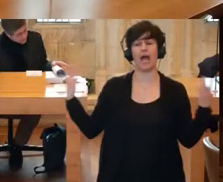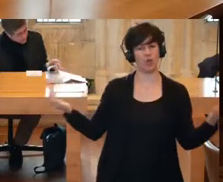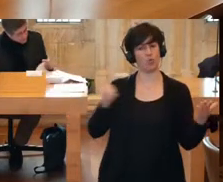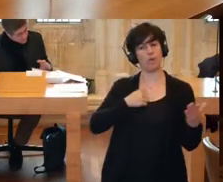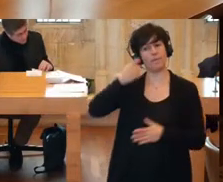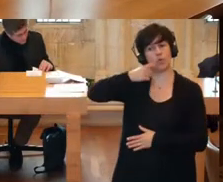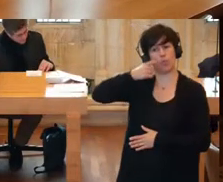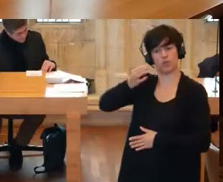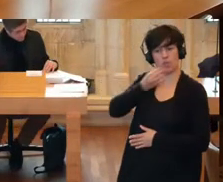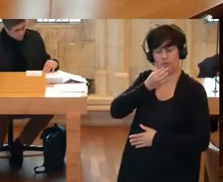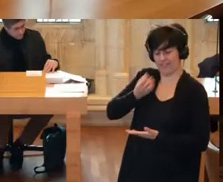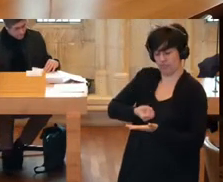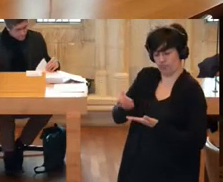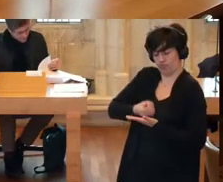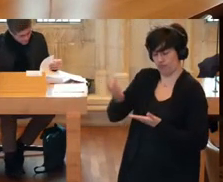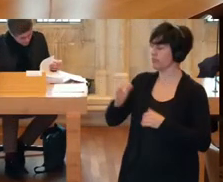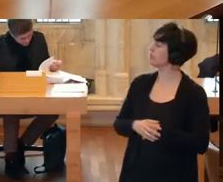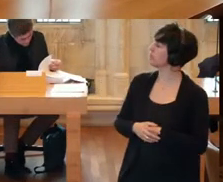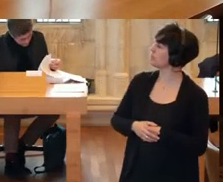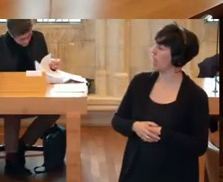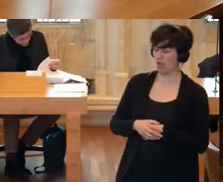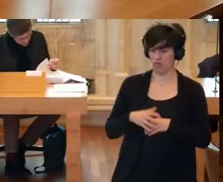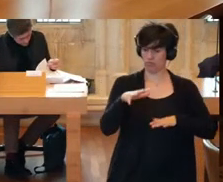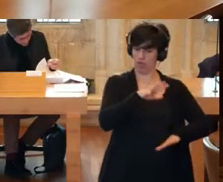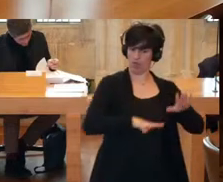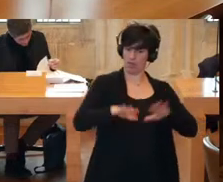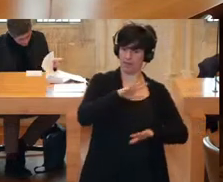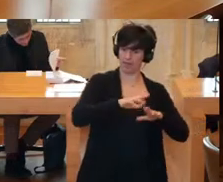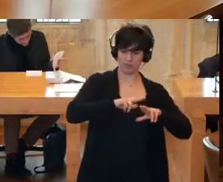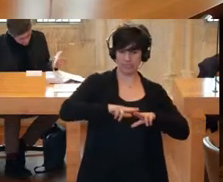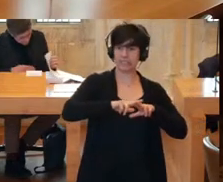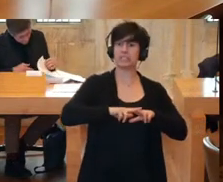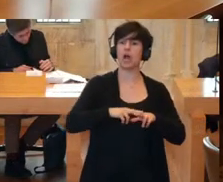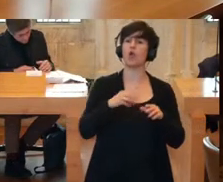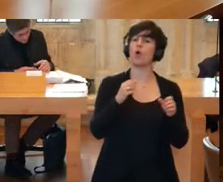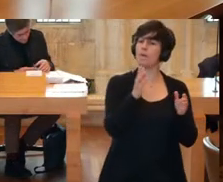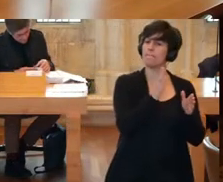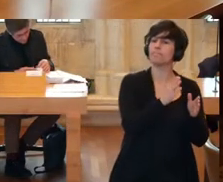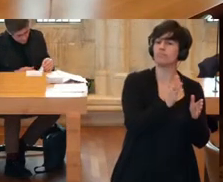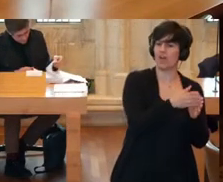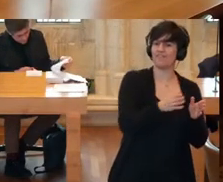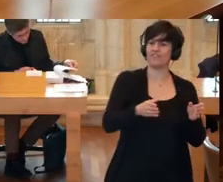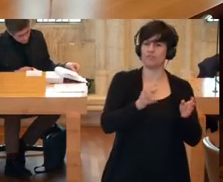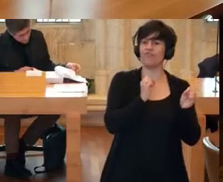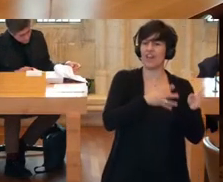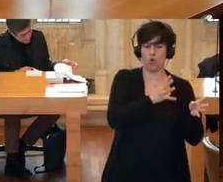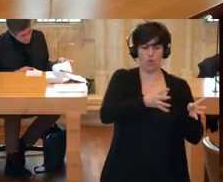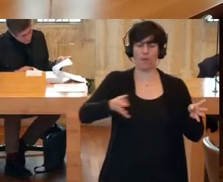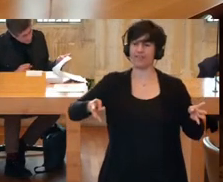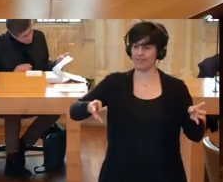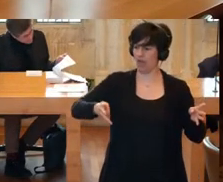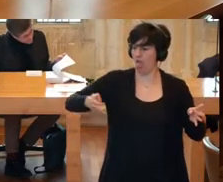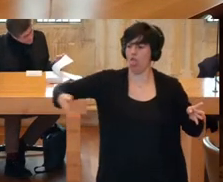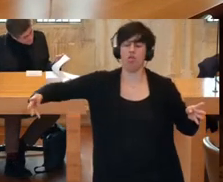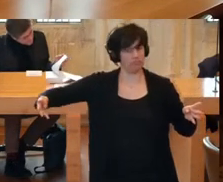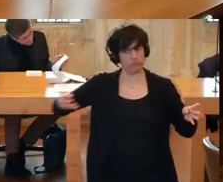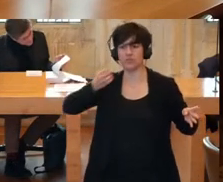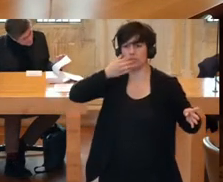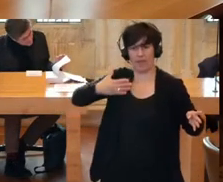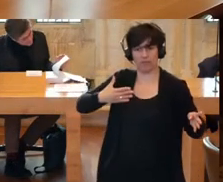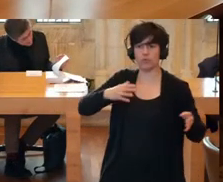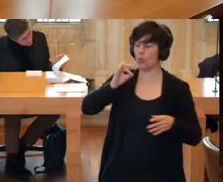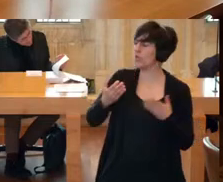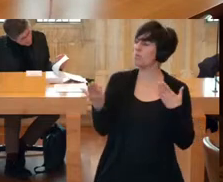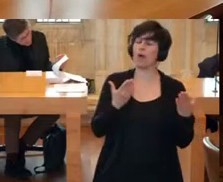commentaires. C'est une très bonne chose que d'augmenter le parking vélo. Pour inciter davantage encore à préférer ce mode de transport